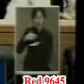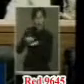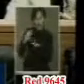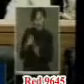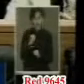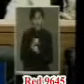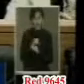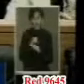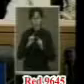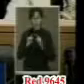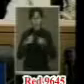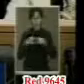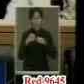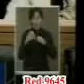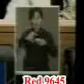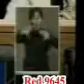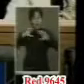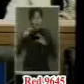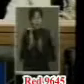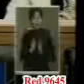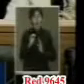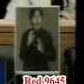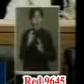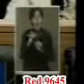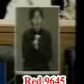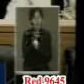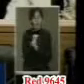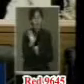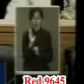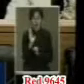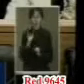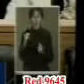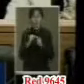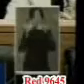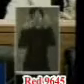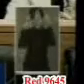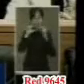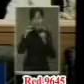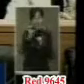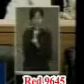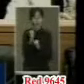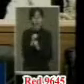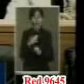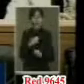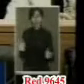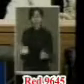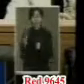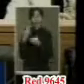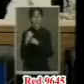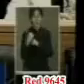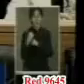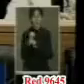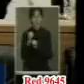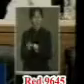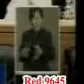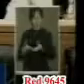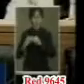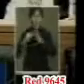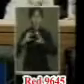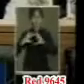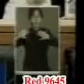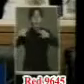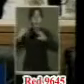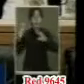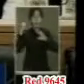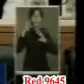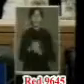แกนนำพรรคร่วมยันให้ทำงานต่อสนธิประกาศหนุนประชาธิปัตย์จับขั้วตั้งรัฐบาล